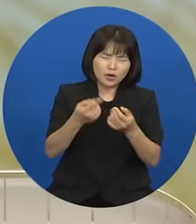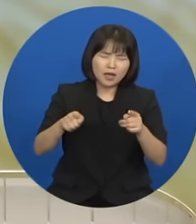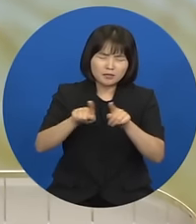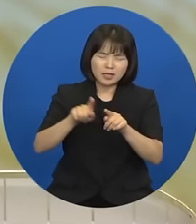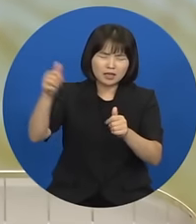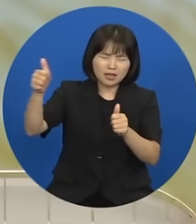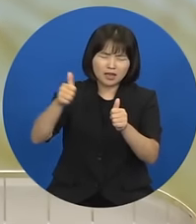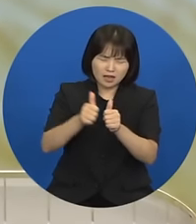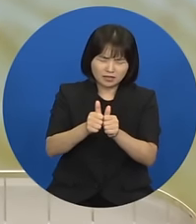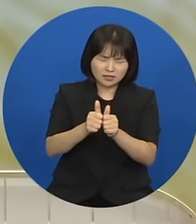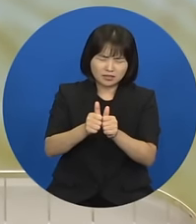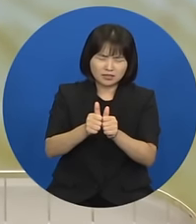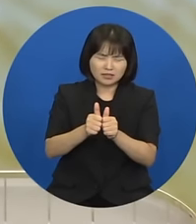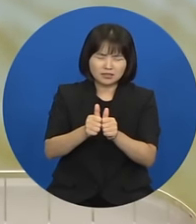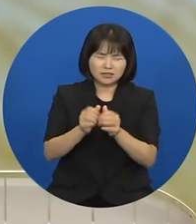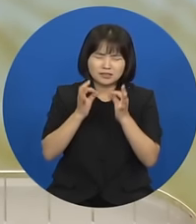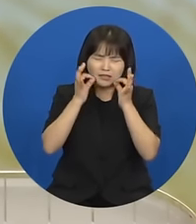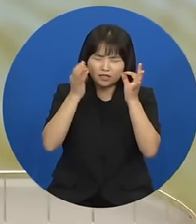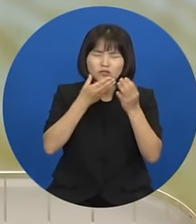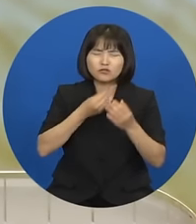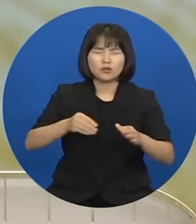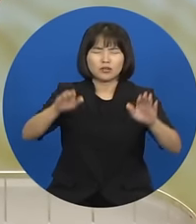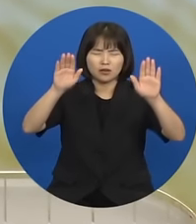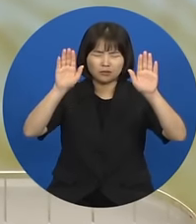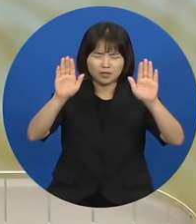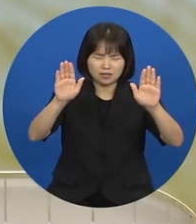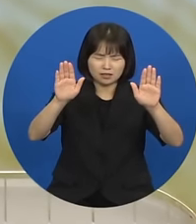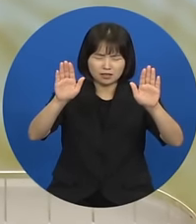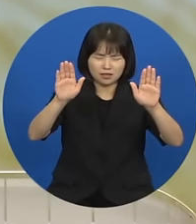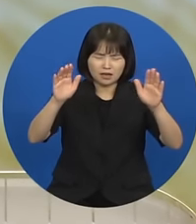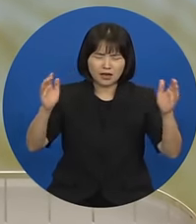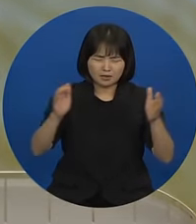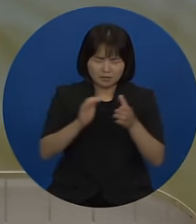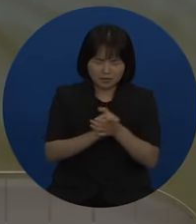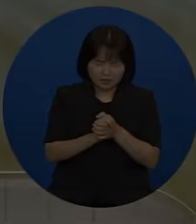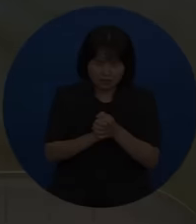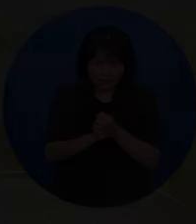영원토록 함께 하시기를 간절히 축원하옵나이다. 아멘.